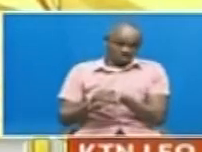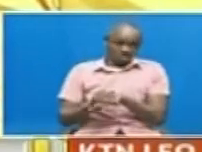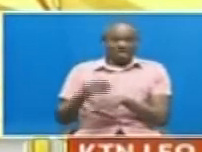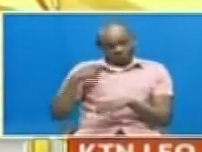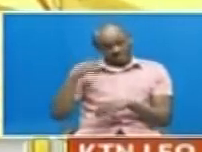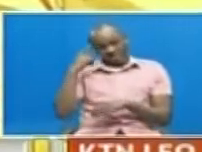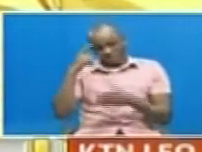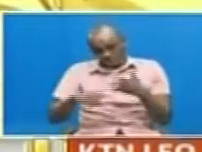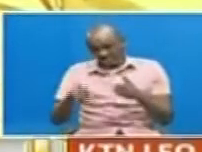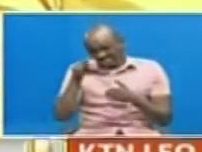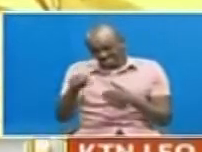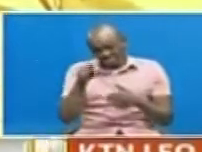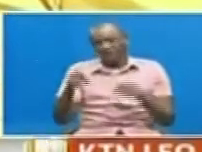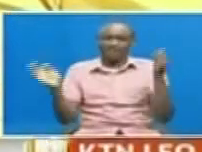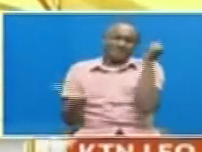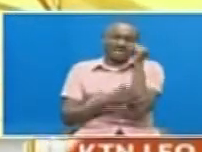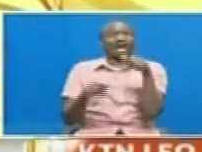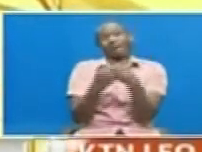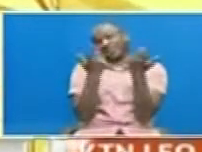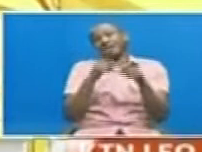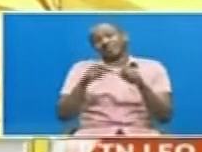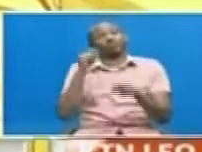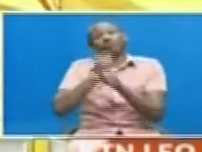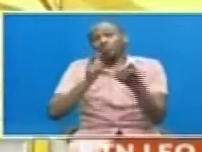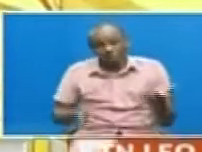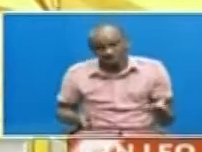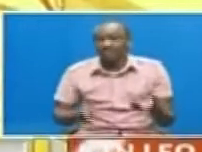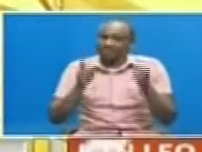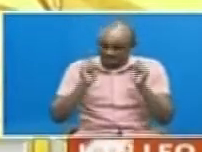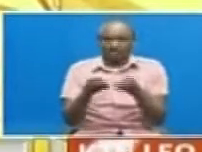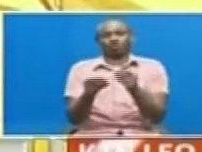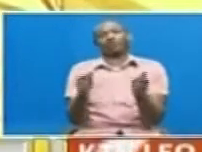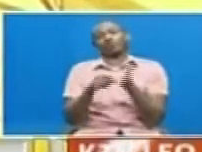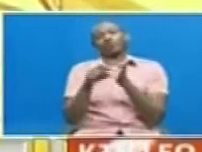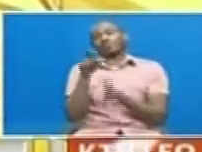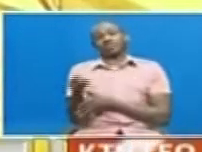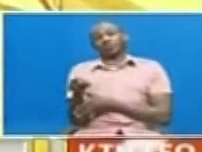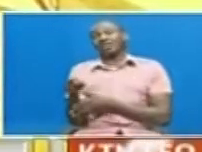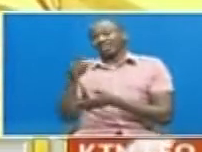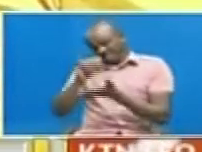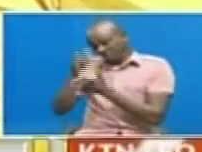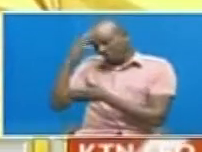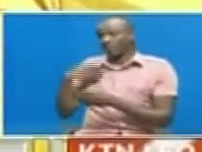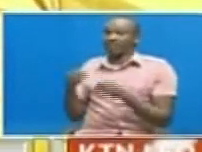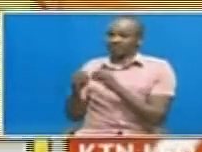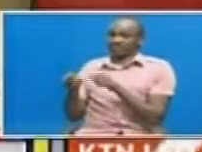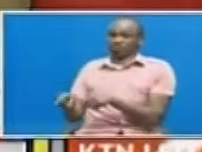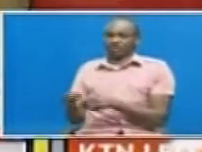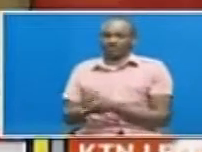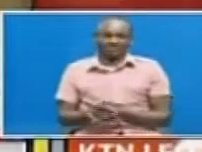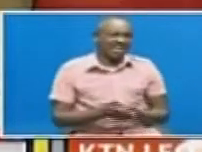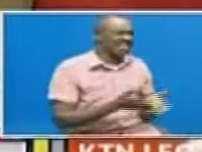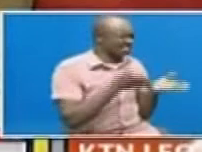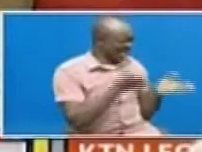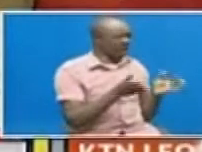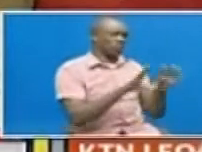sisi, nafikiri hii imetupata kwa wakati mbaya, lakini lazima tuwe na solution ya kila kitu, na ndio maana tuko na hiyo mkutano hii leo. Na pengine kwa muktasari,